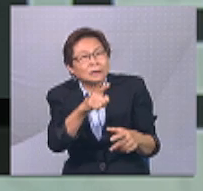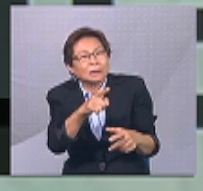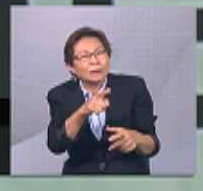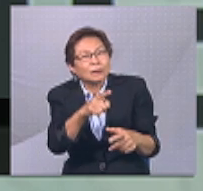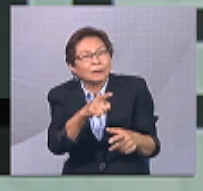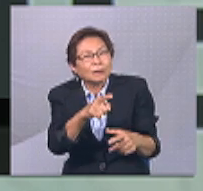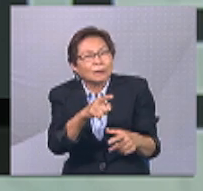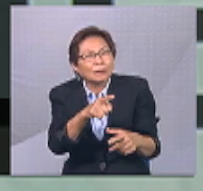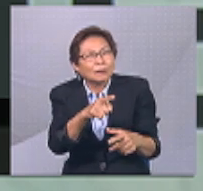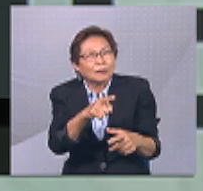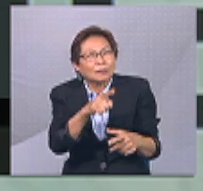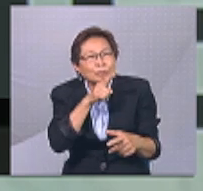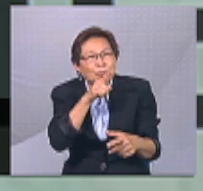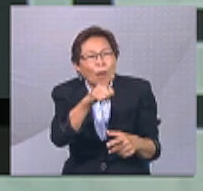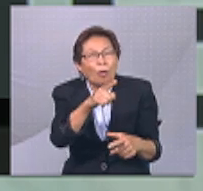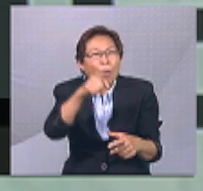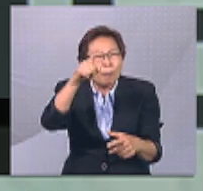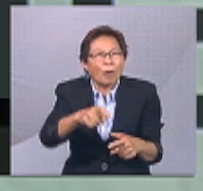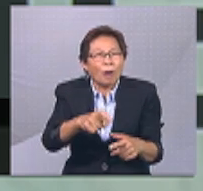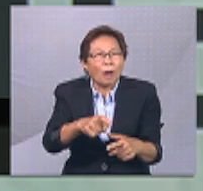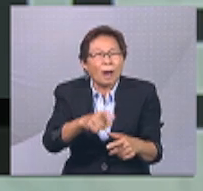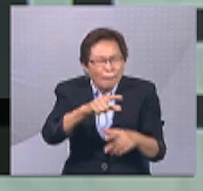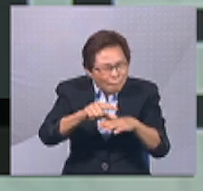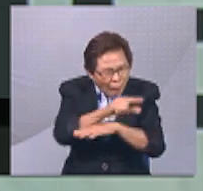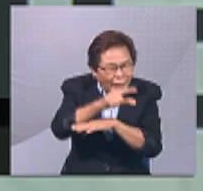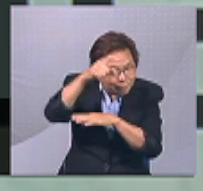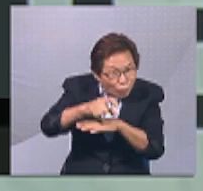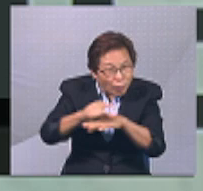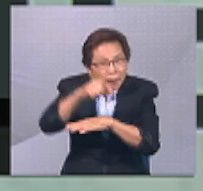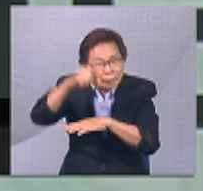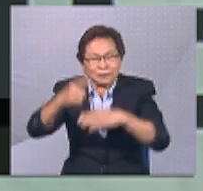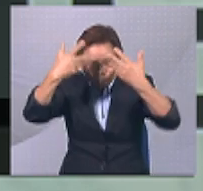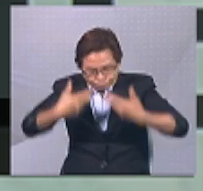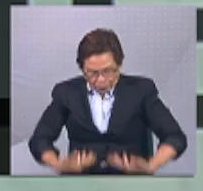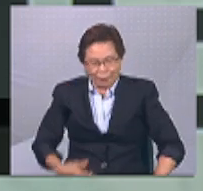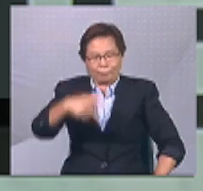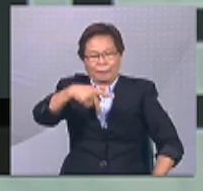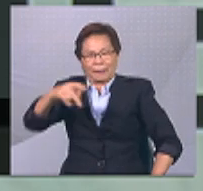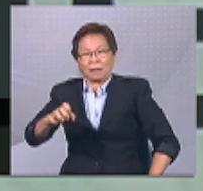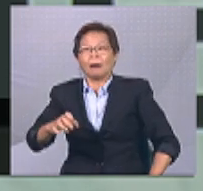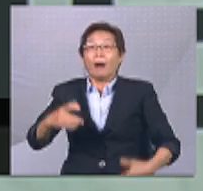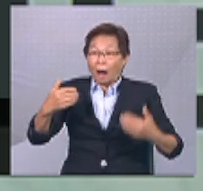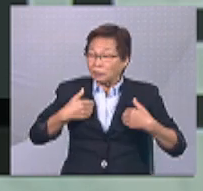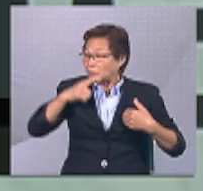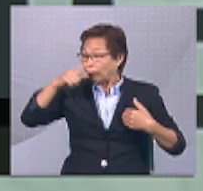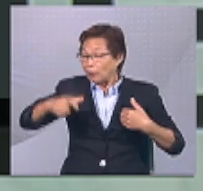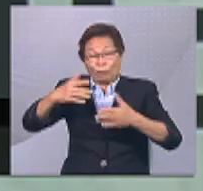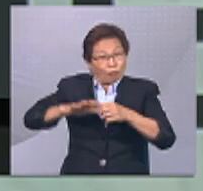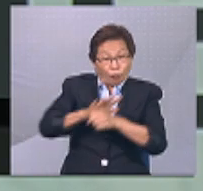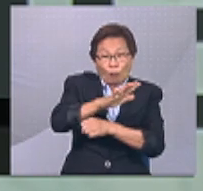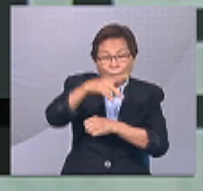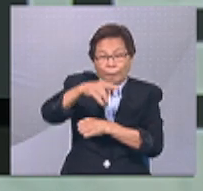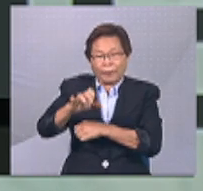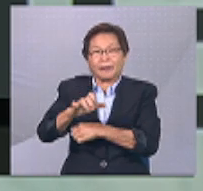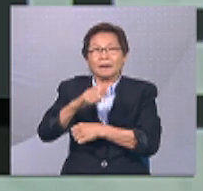yang perlu pakai PPE, mereka mesti pakai PPE. Tetapi ada yang tak perlu pakai full PPE, mereka pakai